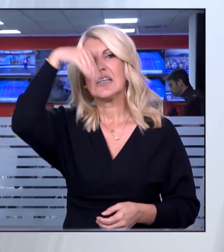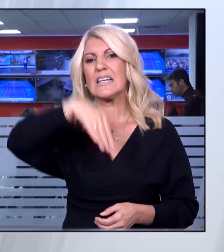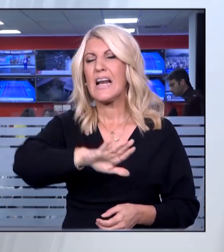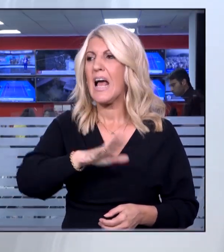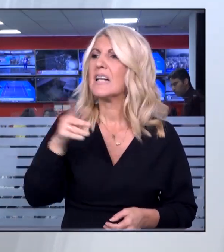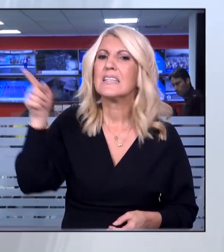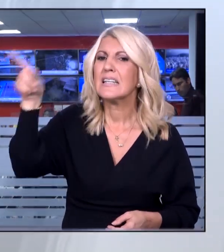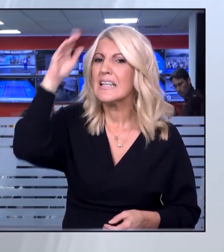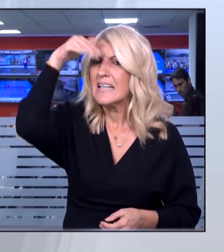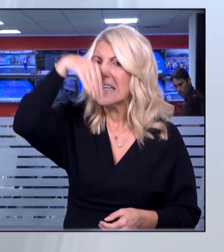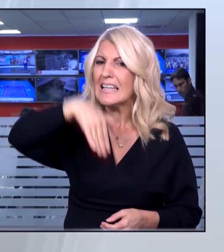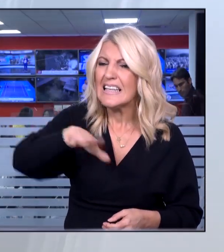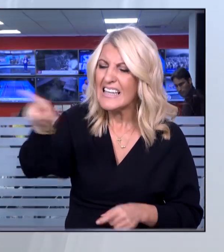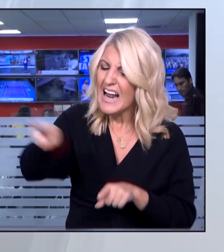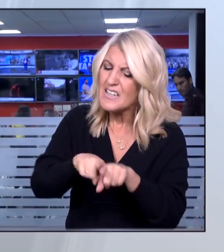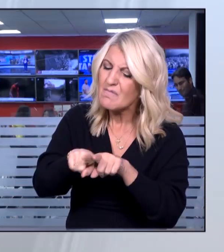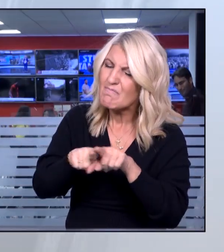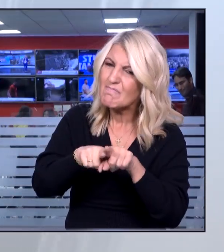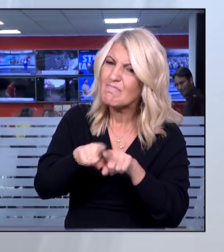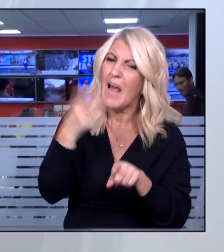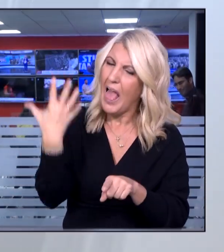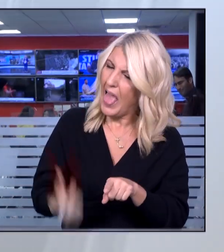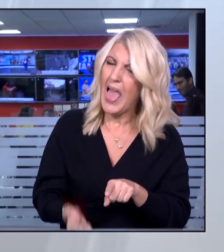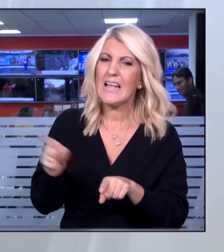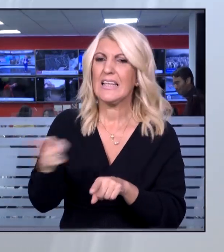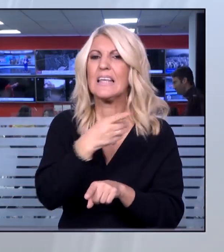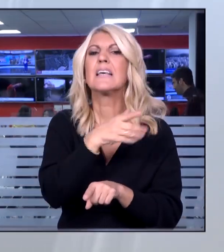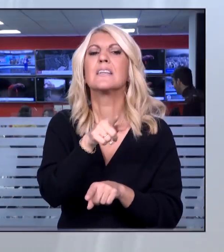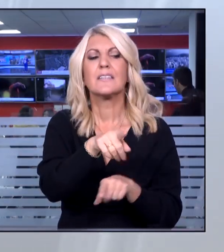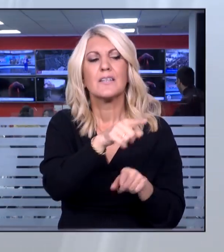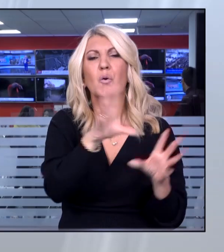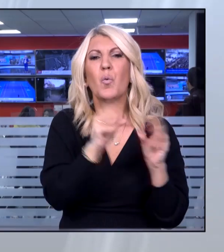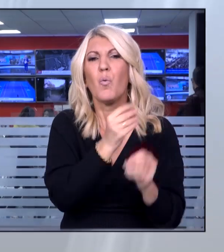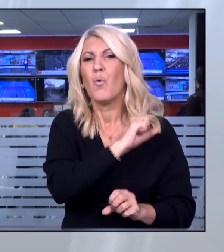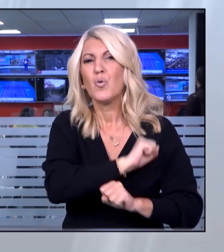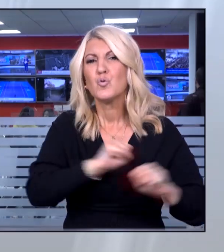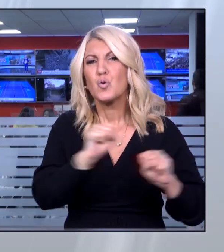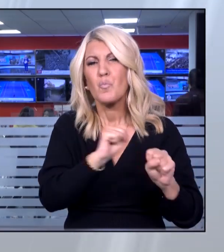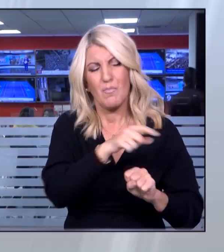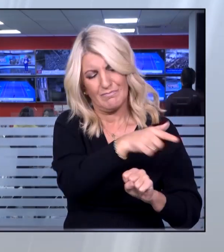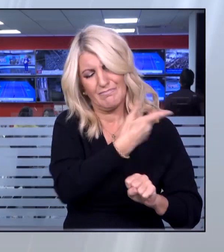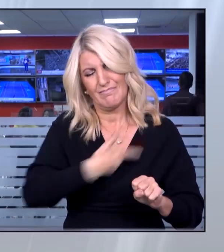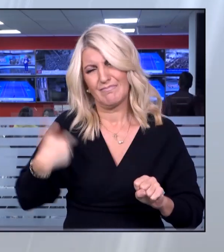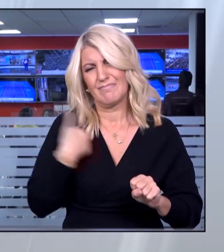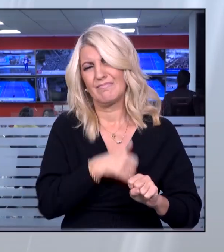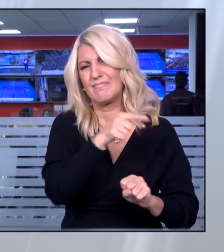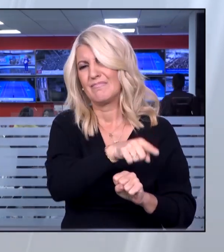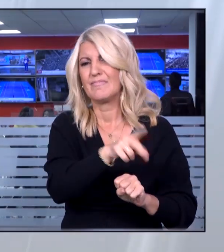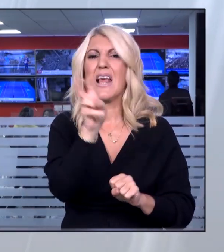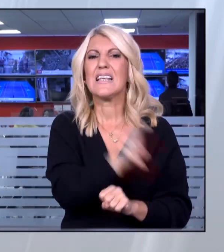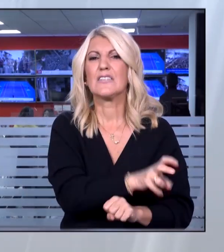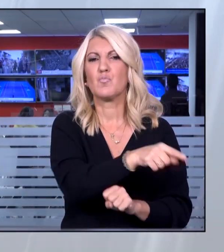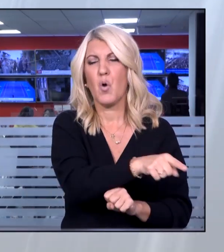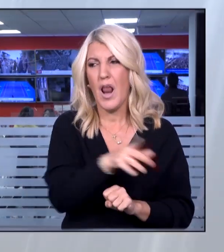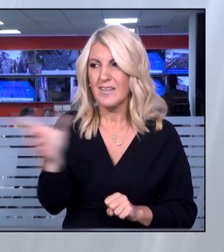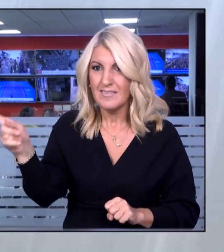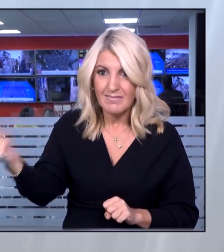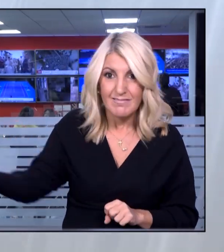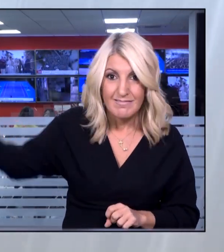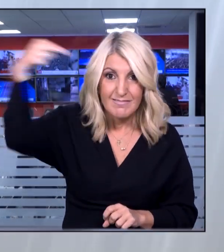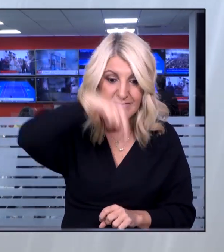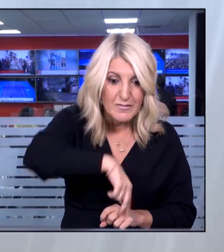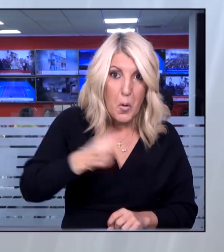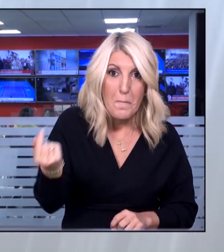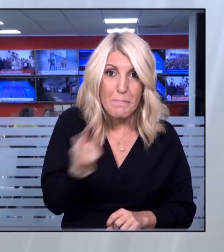να δολοφονήσει εμένα και τη γυναίκα μου σήμερα ήταν ένα ολέθριο λάθος. Αυτό δεν θα αποτρέψει εμένα ή το κράτος του Ισραήλ από το να συνεχίσουμε